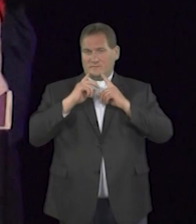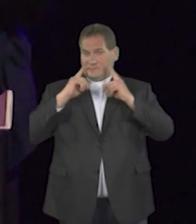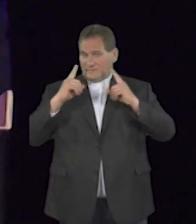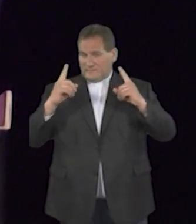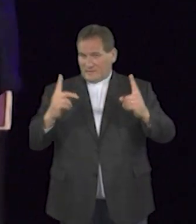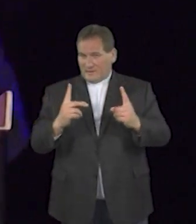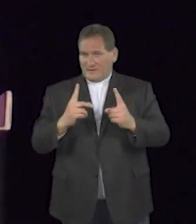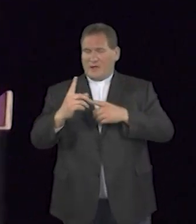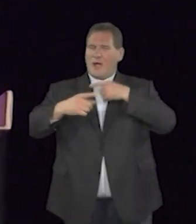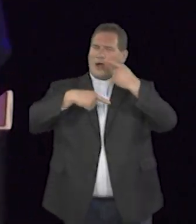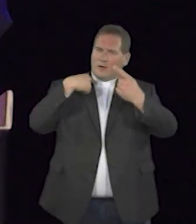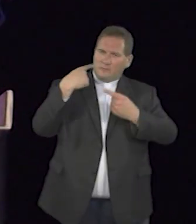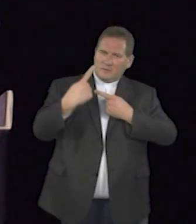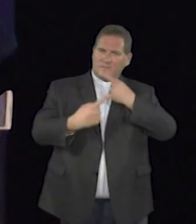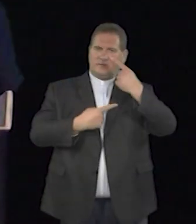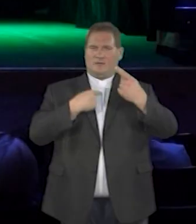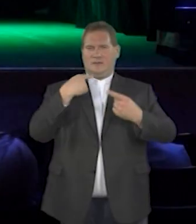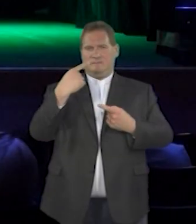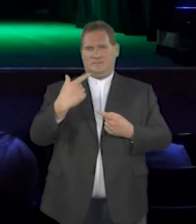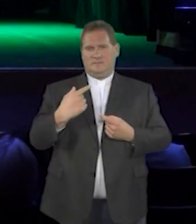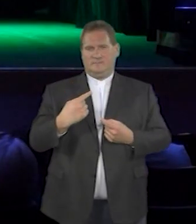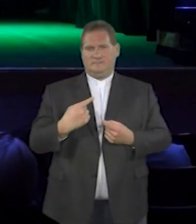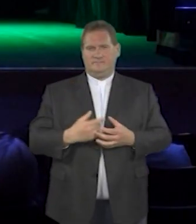Bajkę opowiemy.